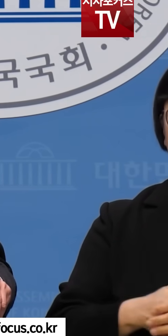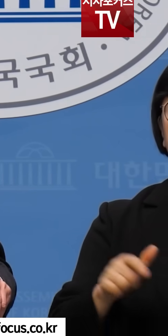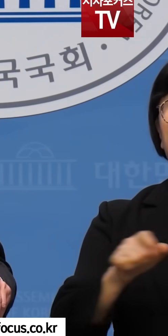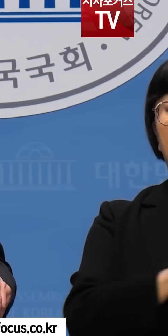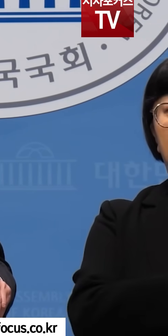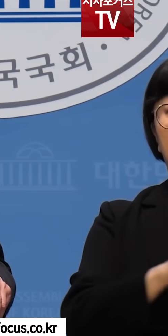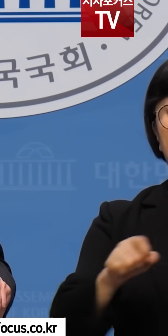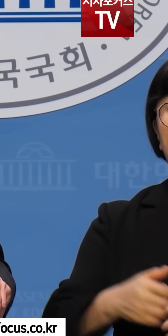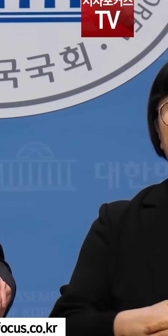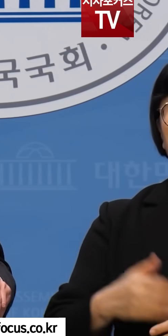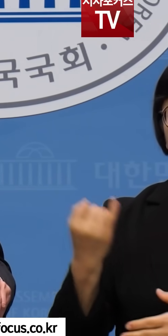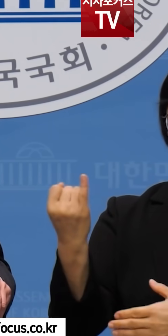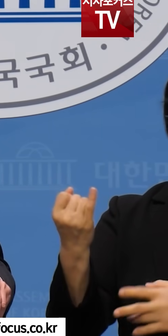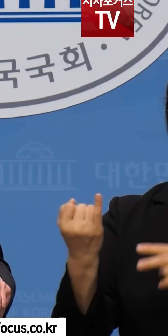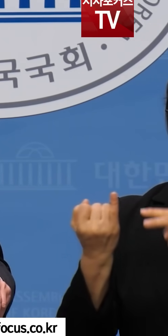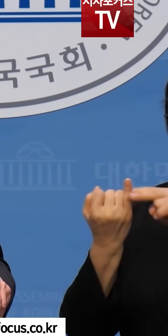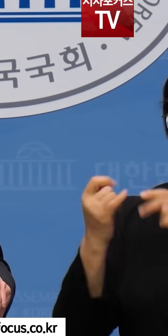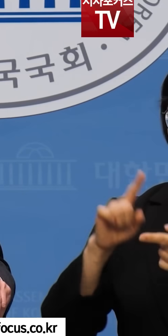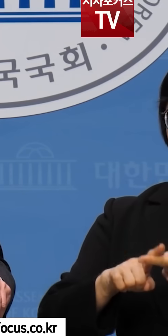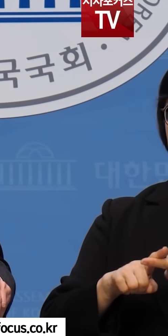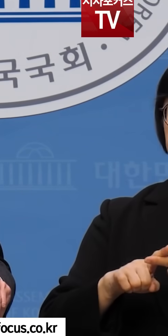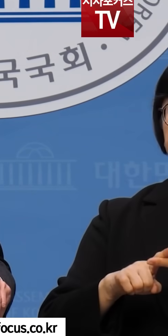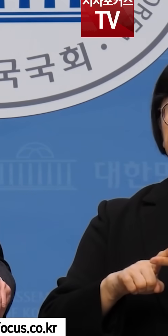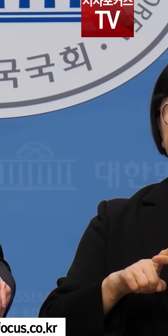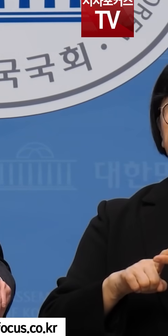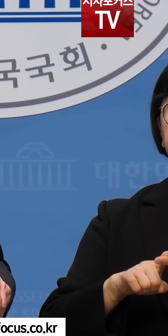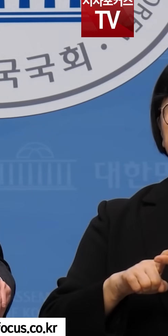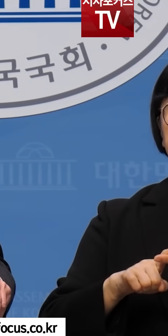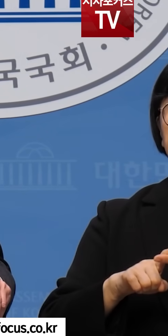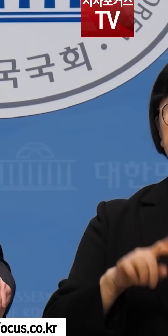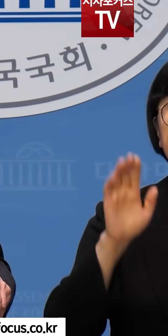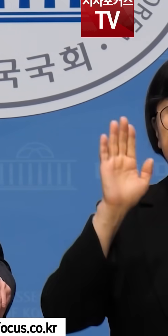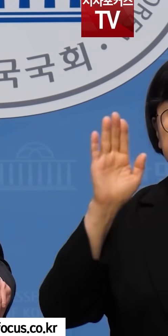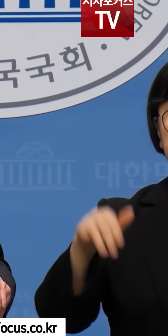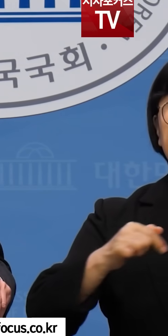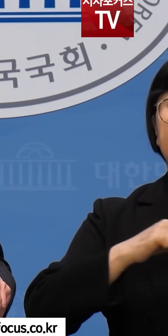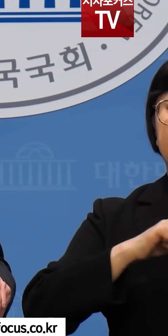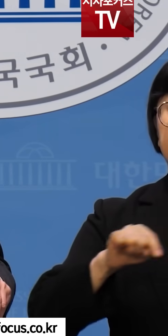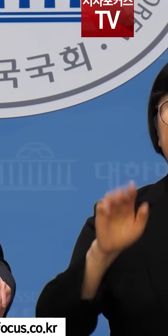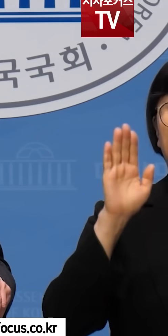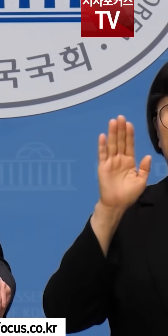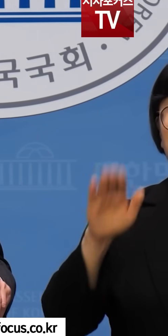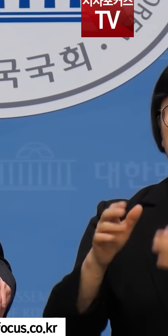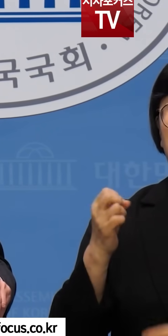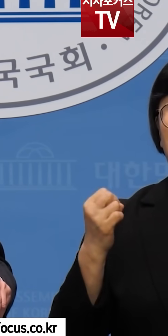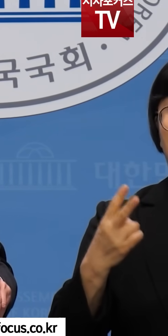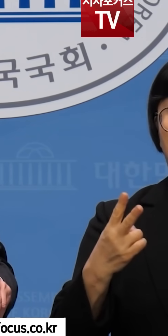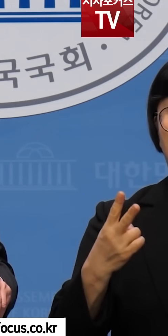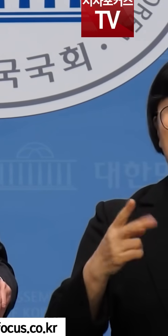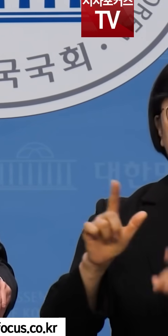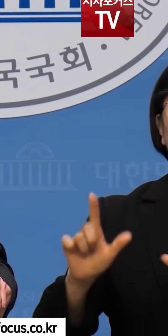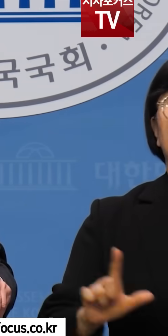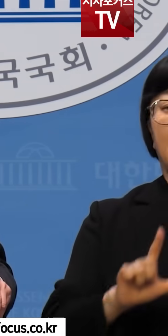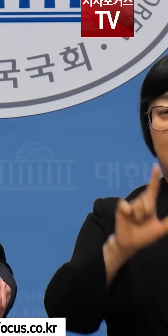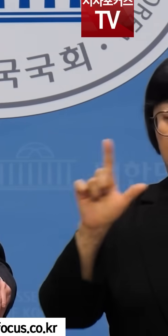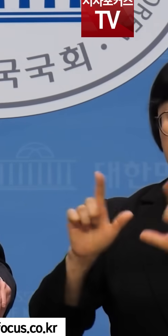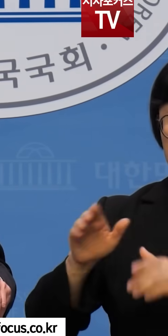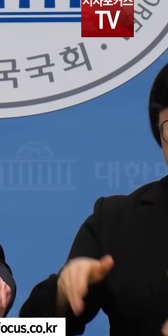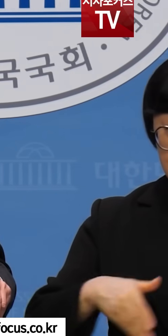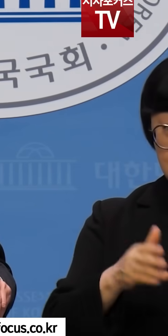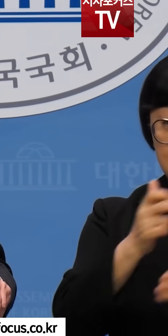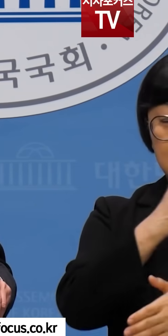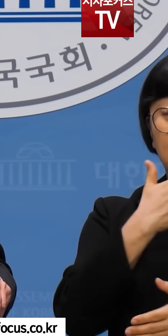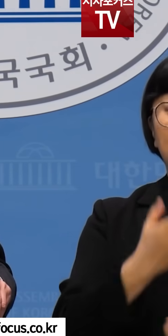특히 김연아 후보에게 앞으로 정치적 미래뿐만 아니라 인생 가는 길에